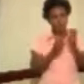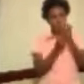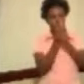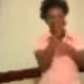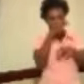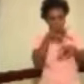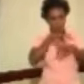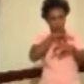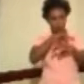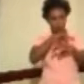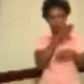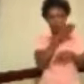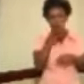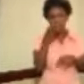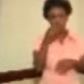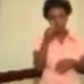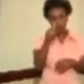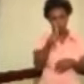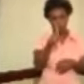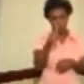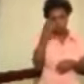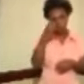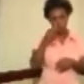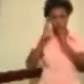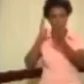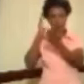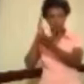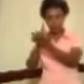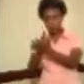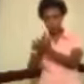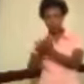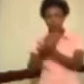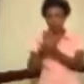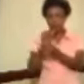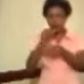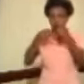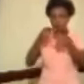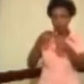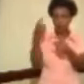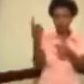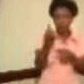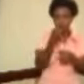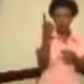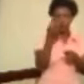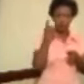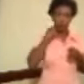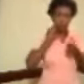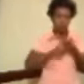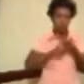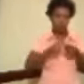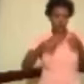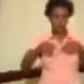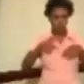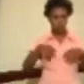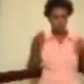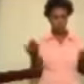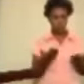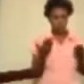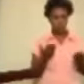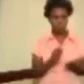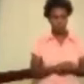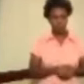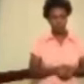supprimer brutalement les exportations dominicaines, nous ajuster de façon à ce que nous ayons la production haïtienne.